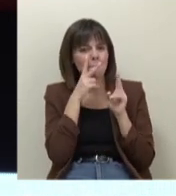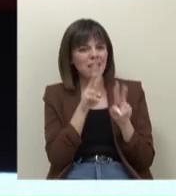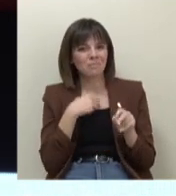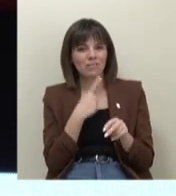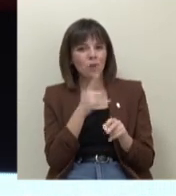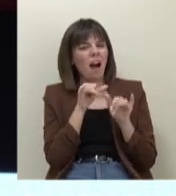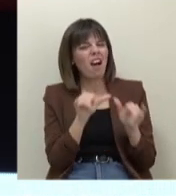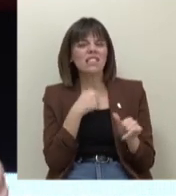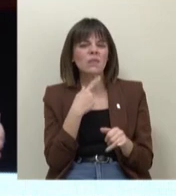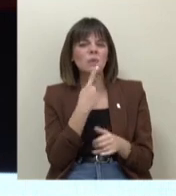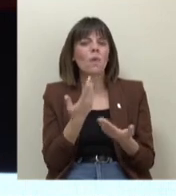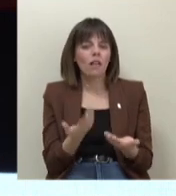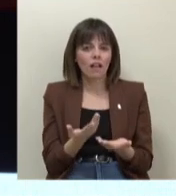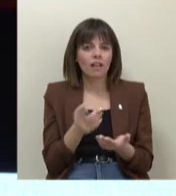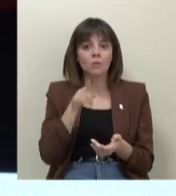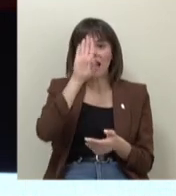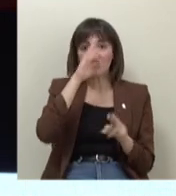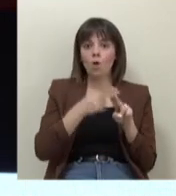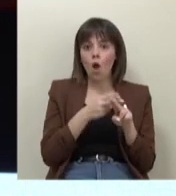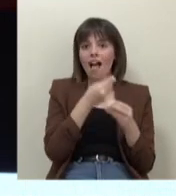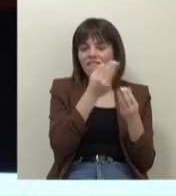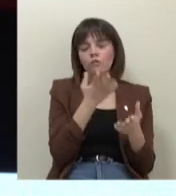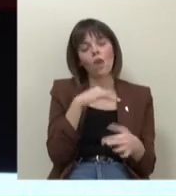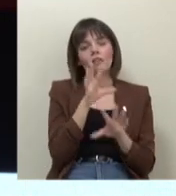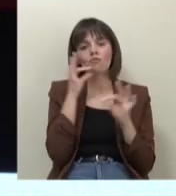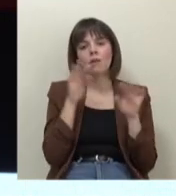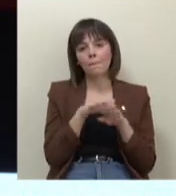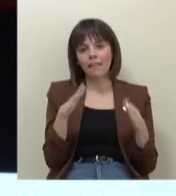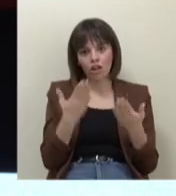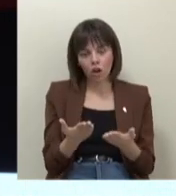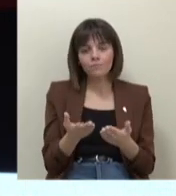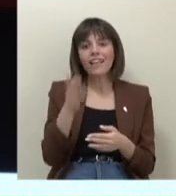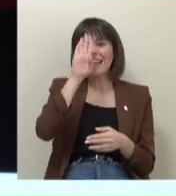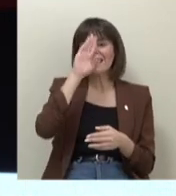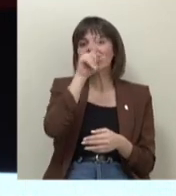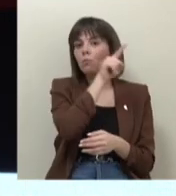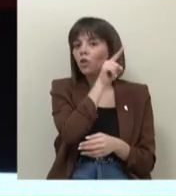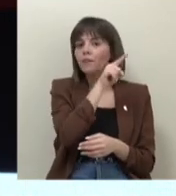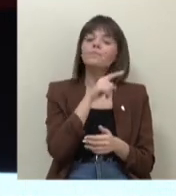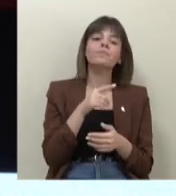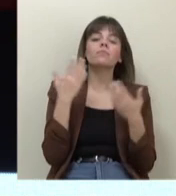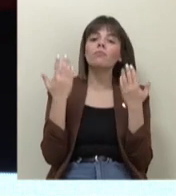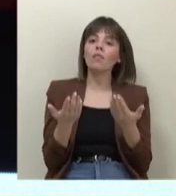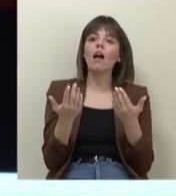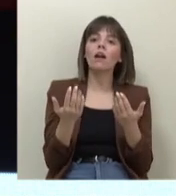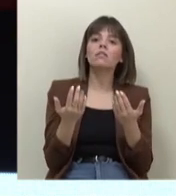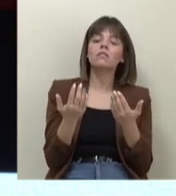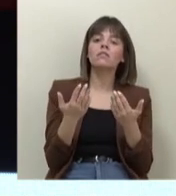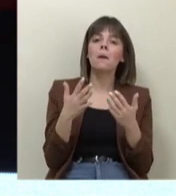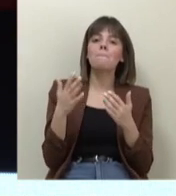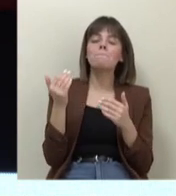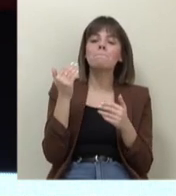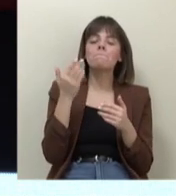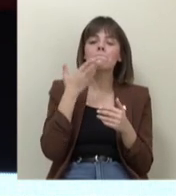şeyi söylerler. Şimdi İstanbul'dan örnek verip bitiriyorum. İstanbul'da eğer